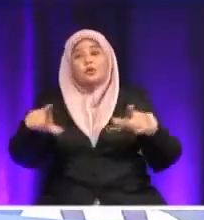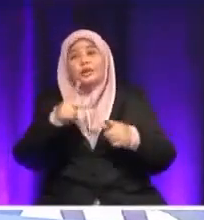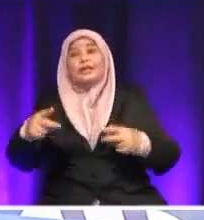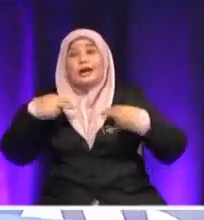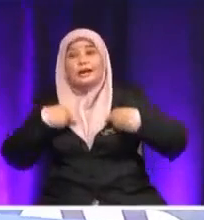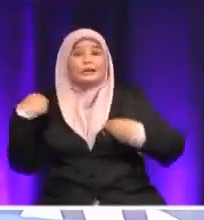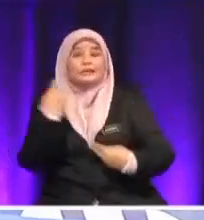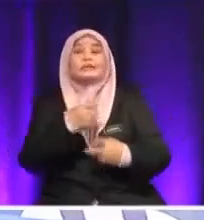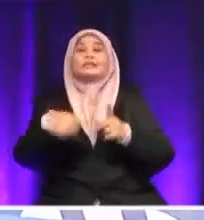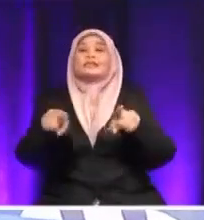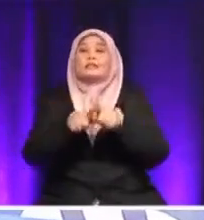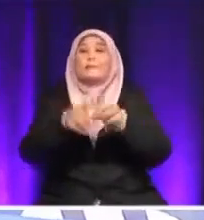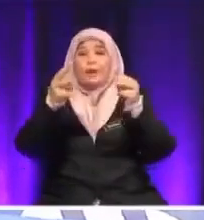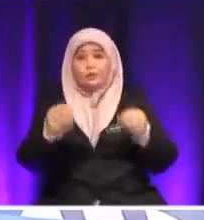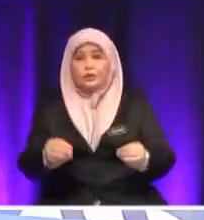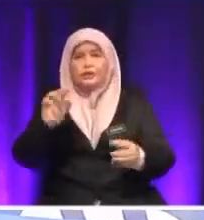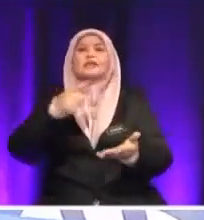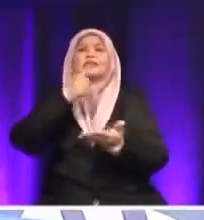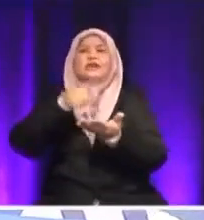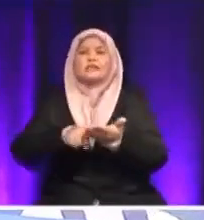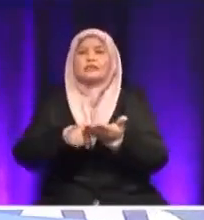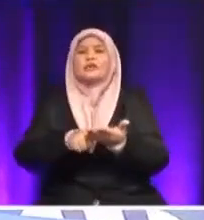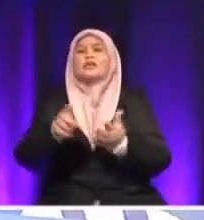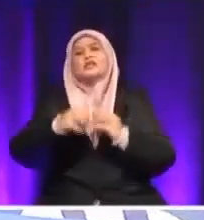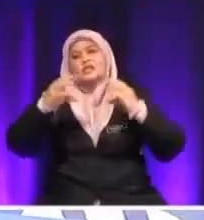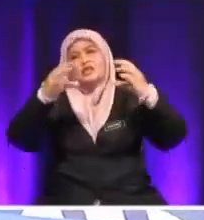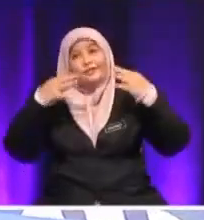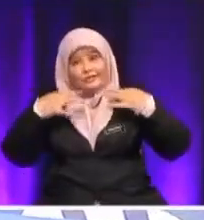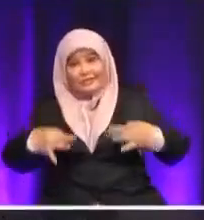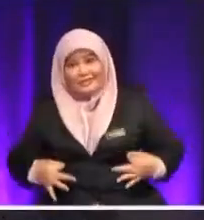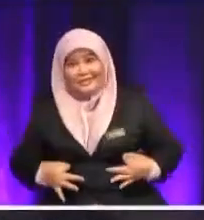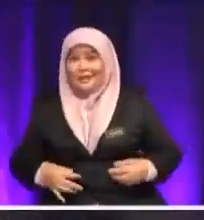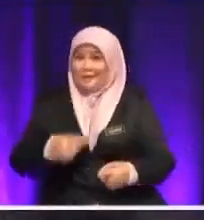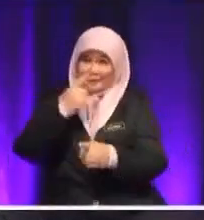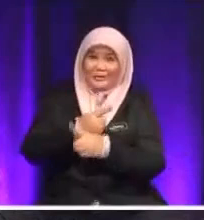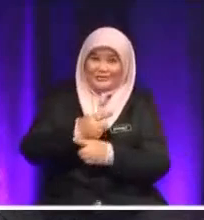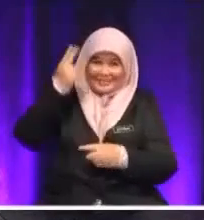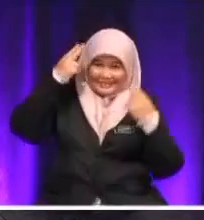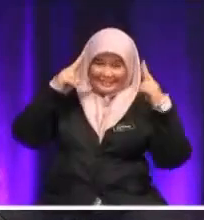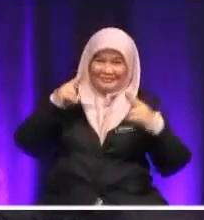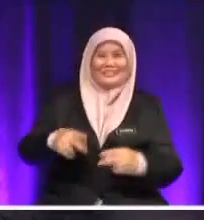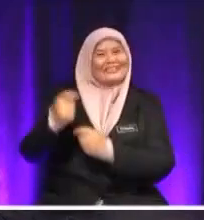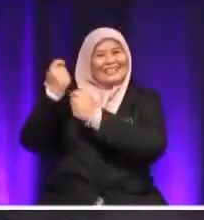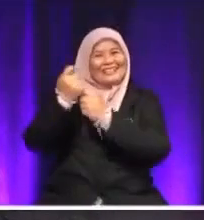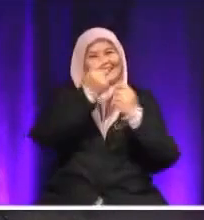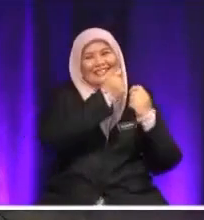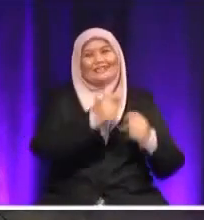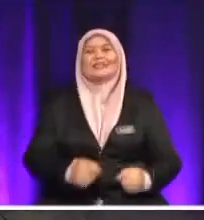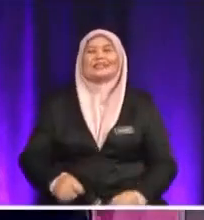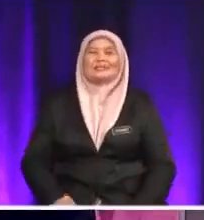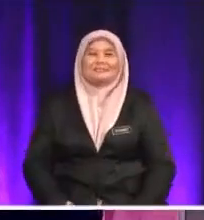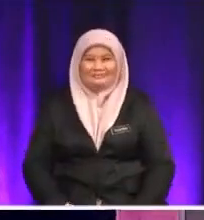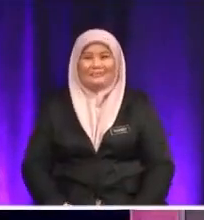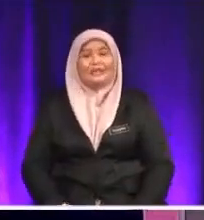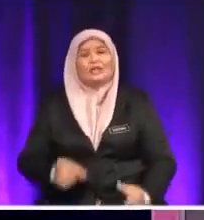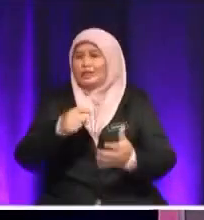kita sesama manusia yang dizalimi secara fizikal. Betul ke Ustaz? Betul. Alhamdulillah. Seorang yang hebat. Inilah